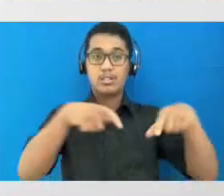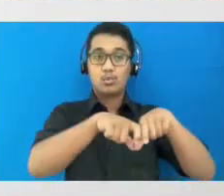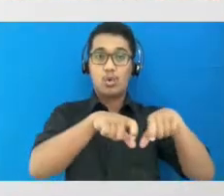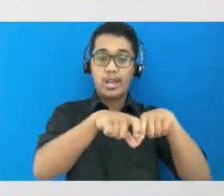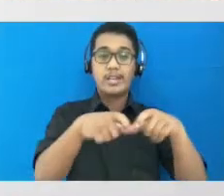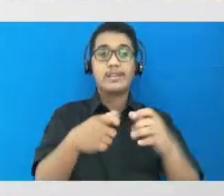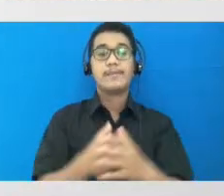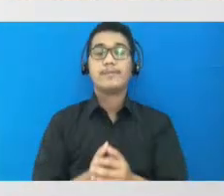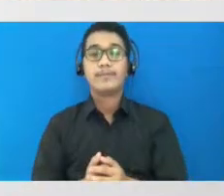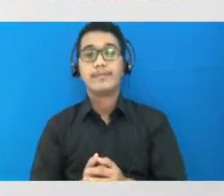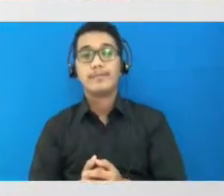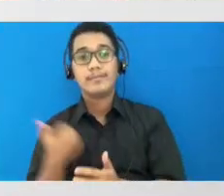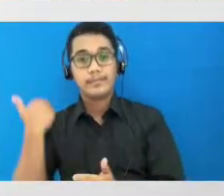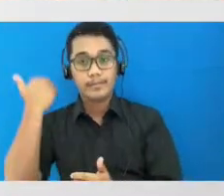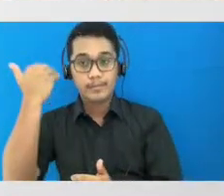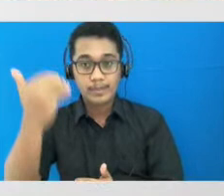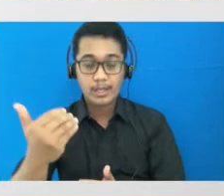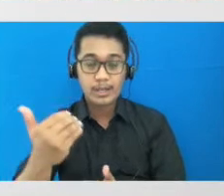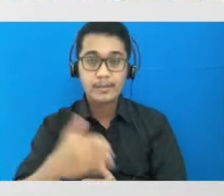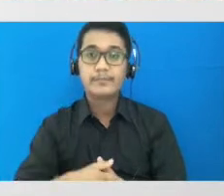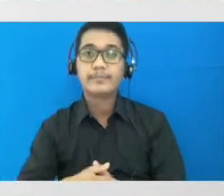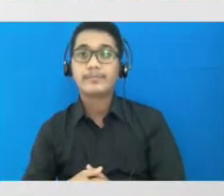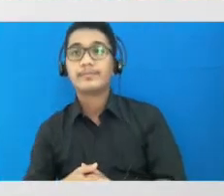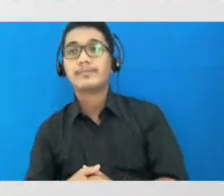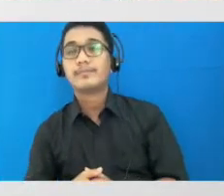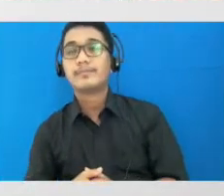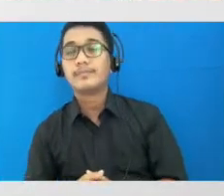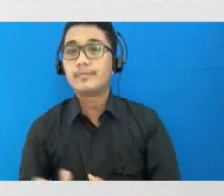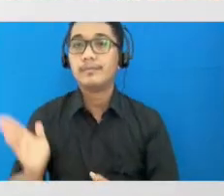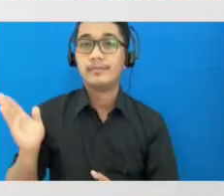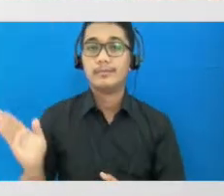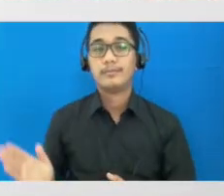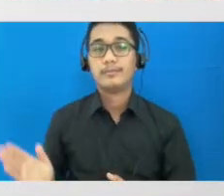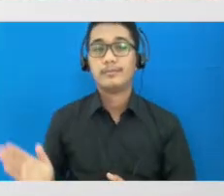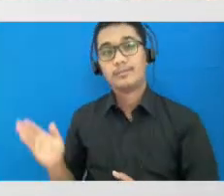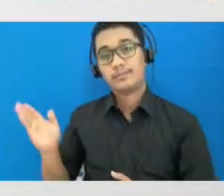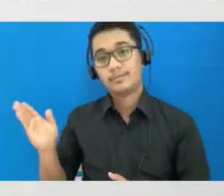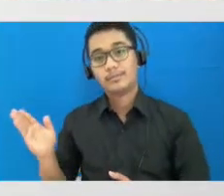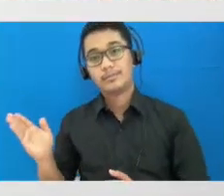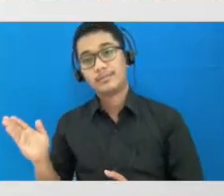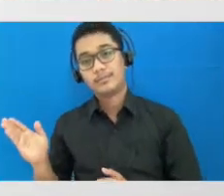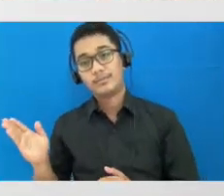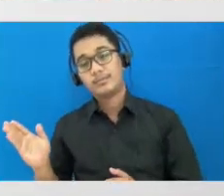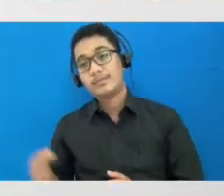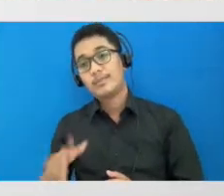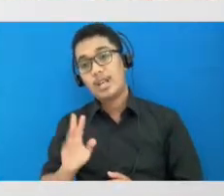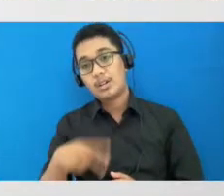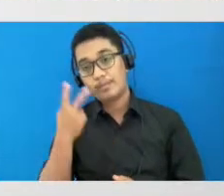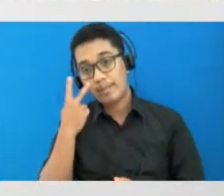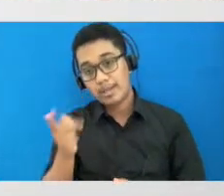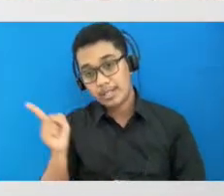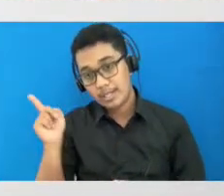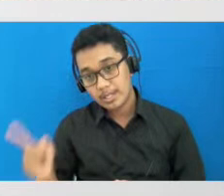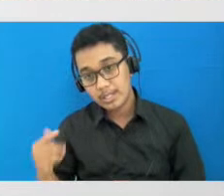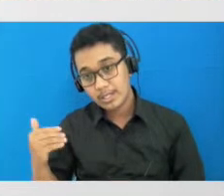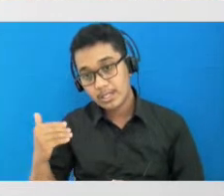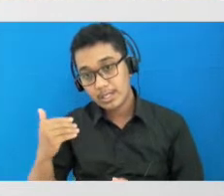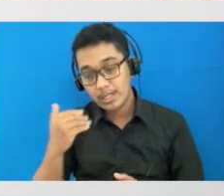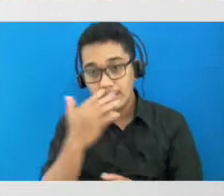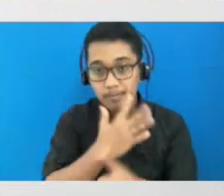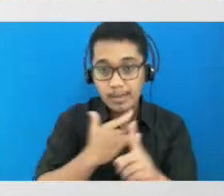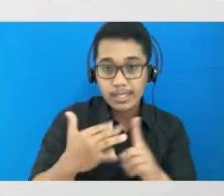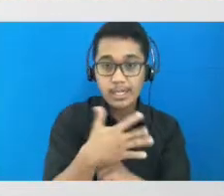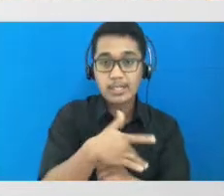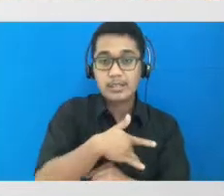diklaim. Akhirnya dari sini, dari artikel ini, menurut saya kalau saya membaca, akhirnya masyarakat